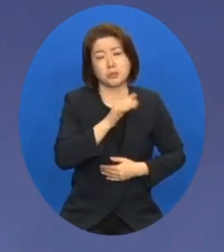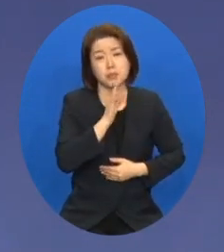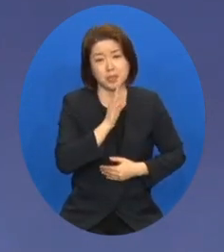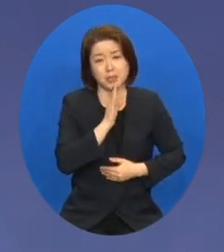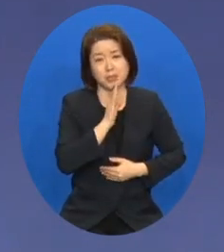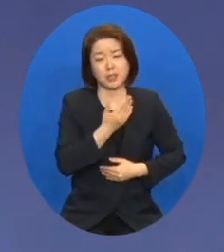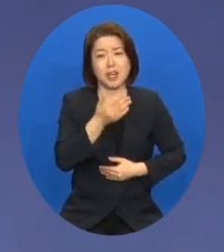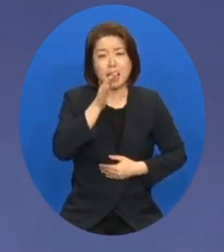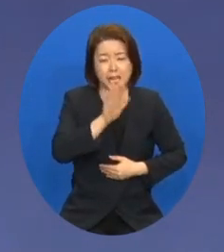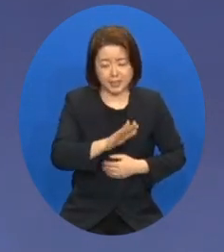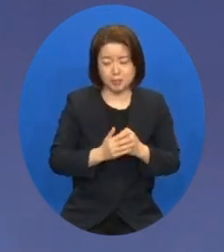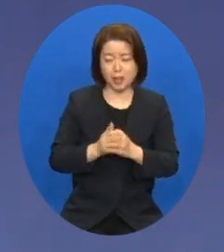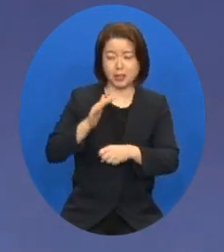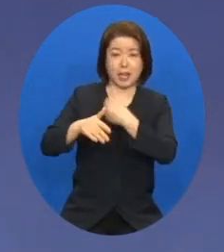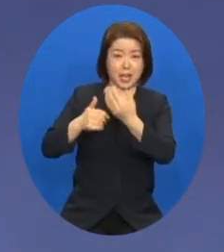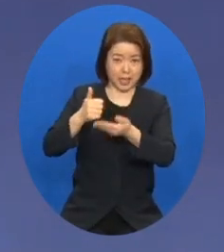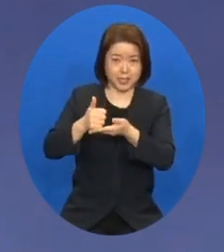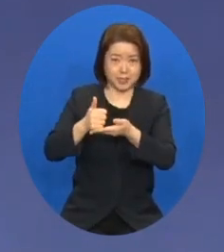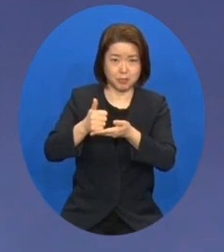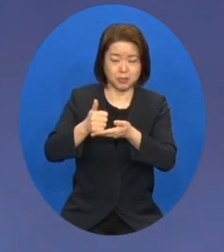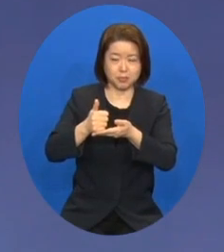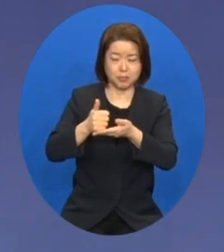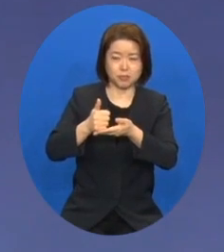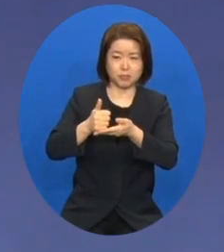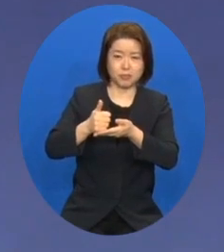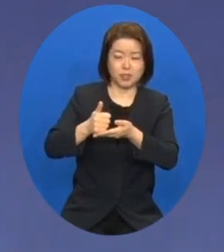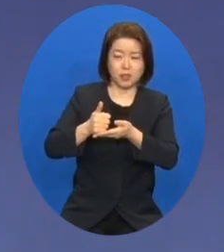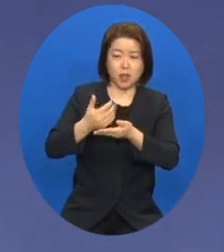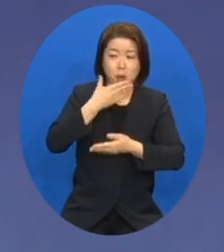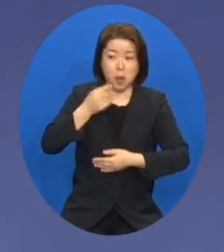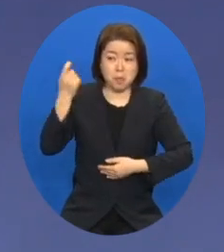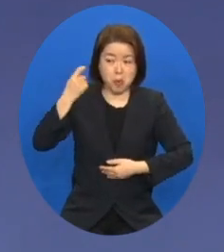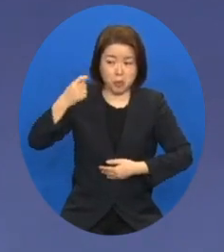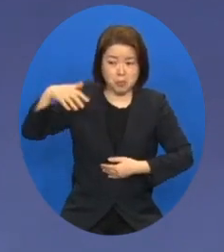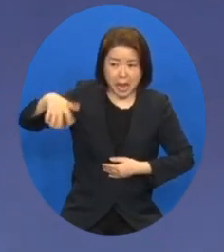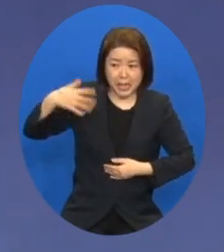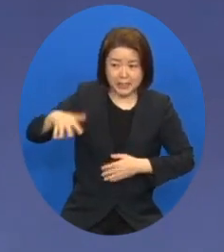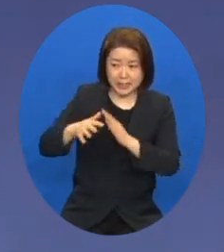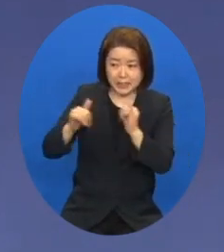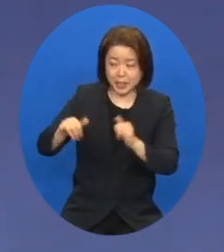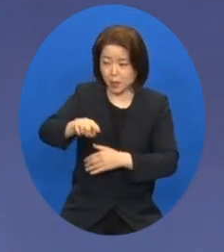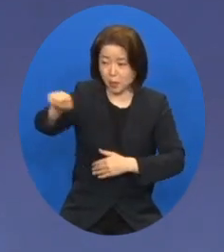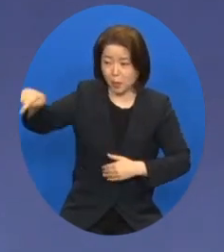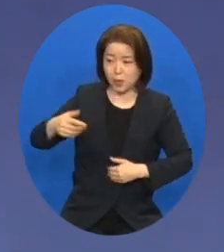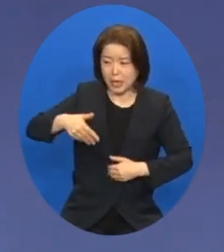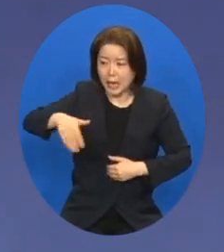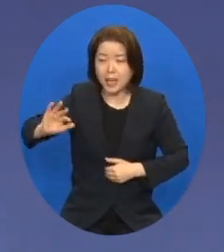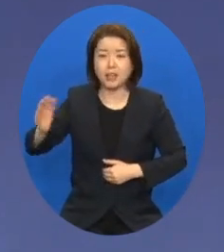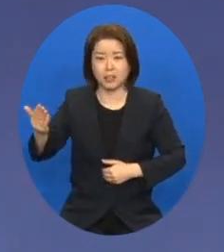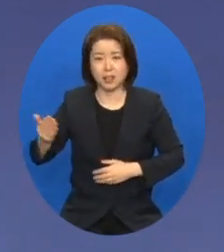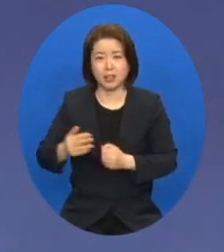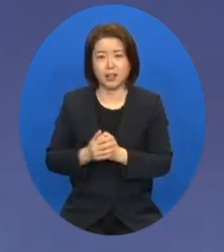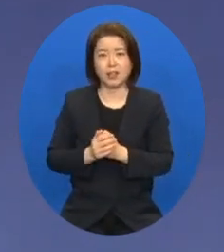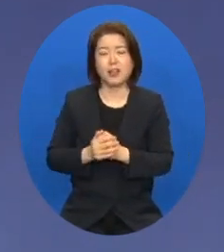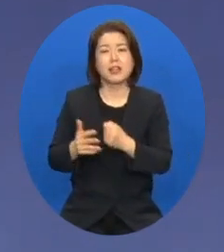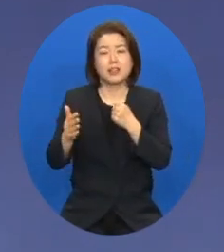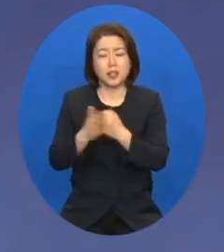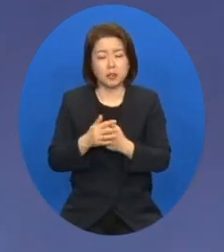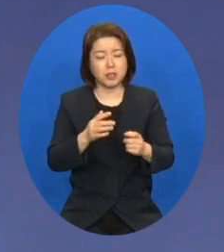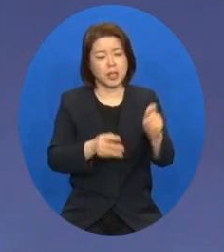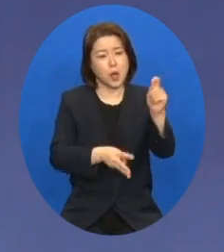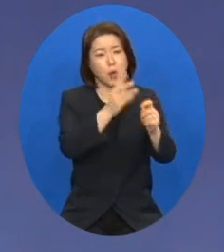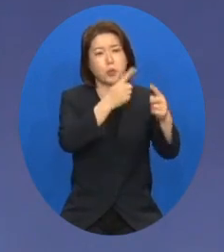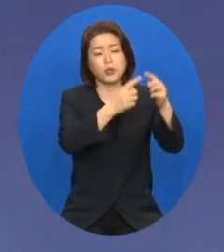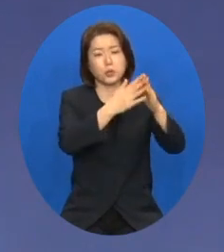그러나 하나님은 아직도 복음을 듣지 못한 이들에게 가야하기 때문에 고린도 교회에 가는 것을